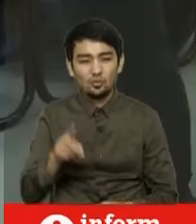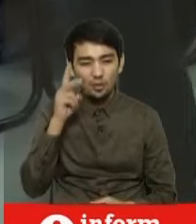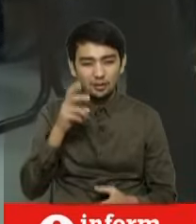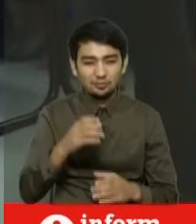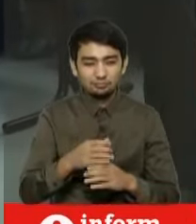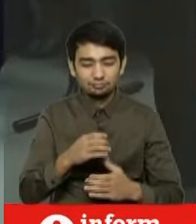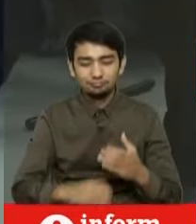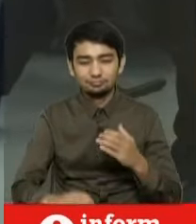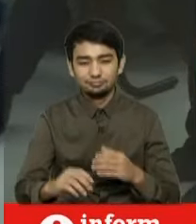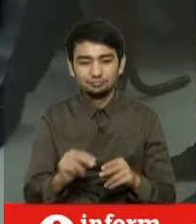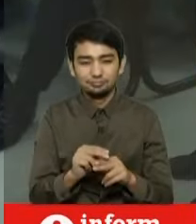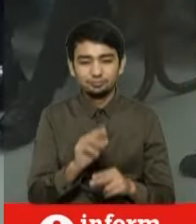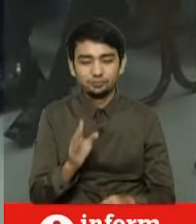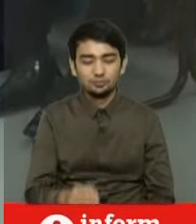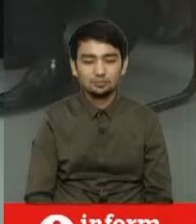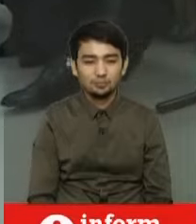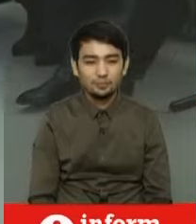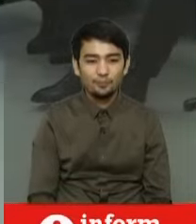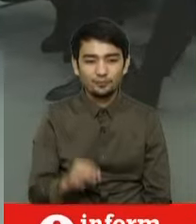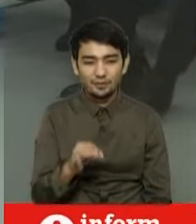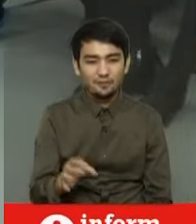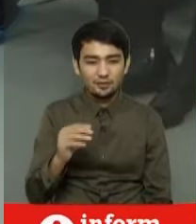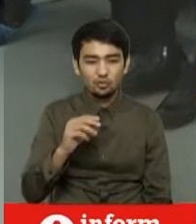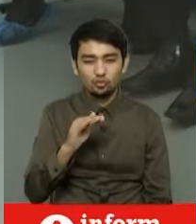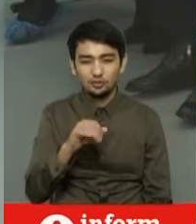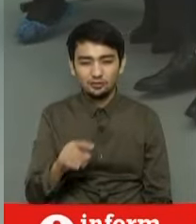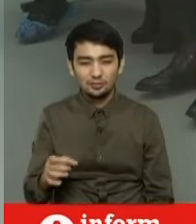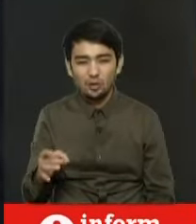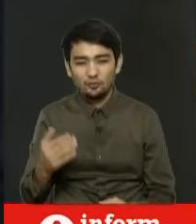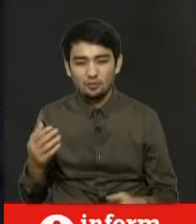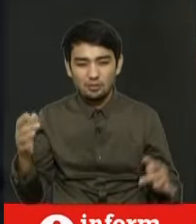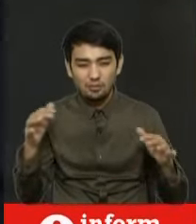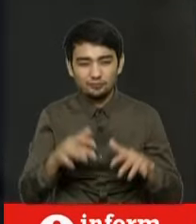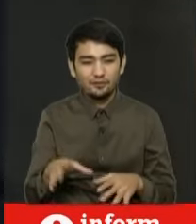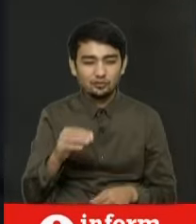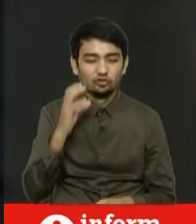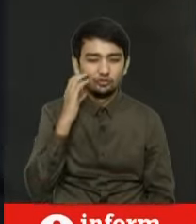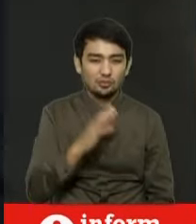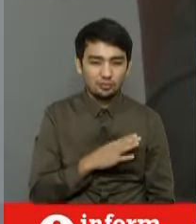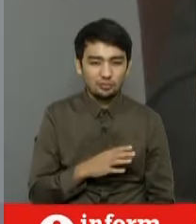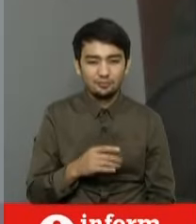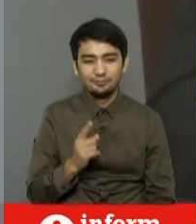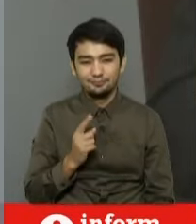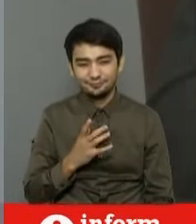жүреді. Жұлдыздықтардың жанайқайын тыңдап жиналыс өткізген Шәкір кейкін көпшілікті сәл